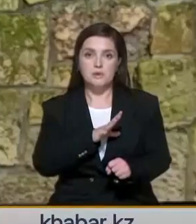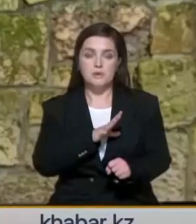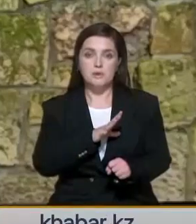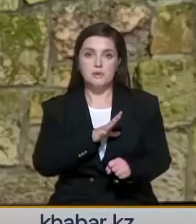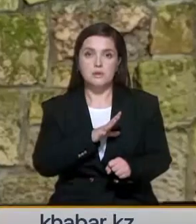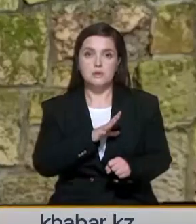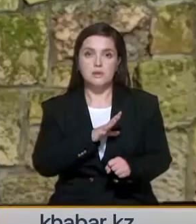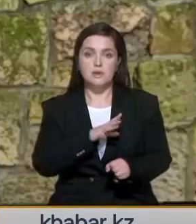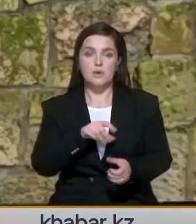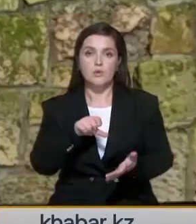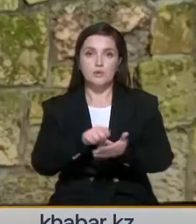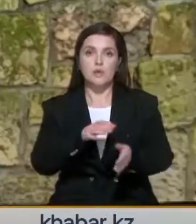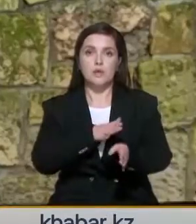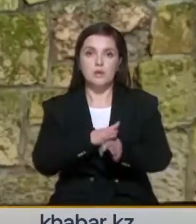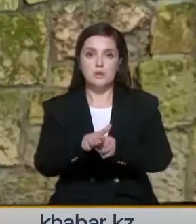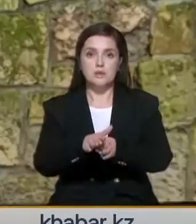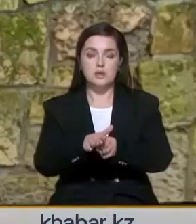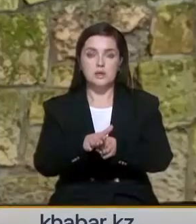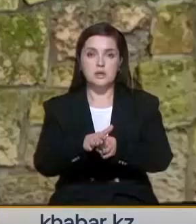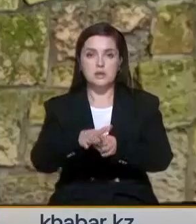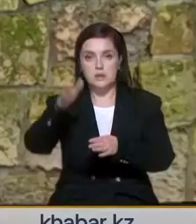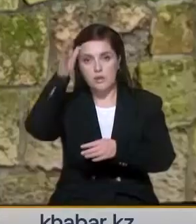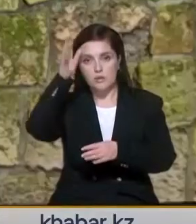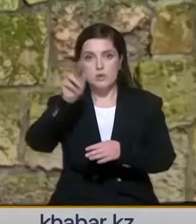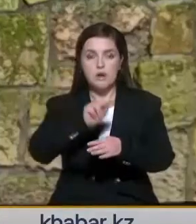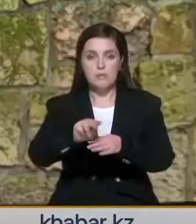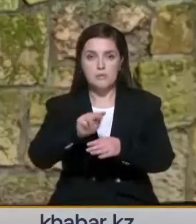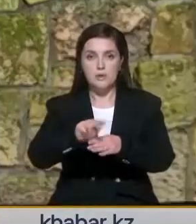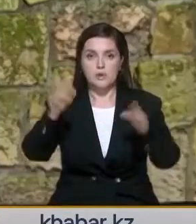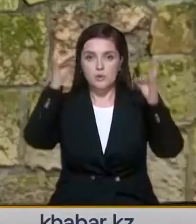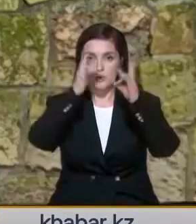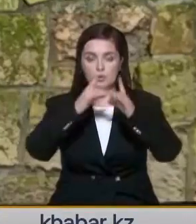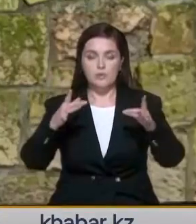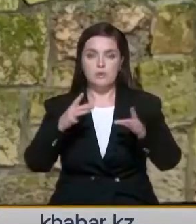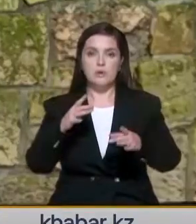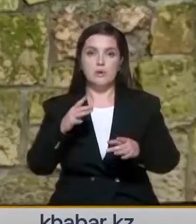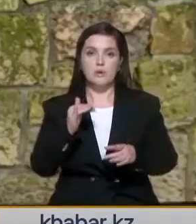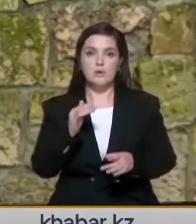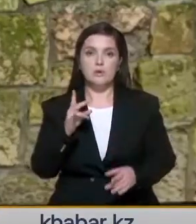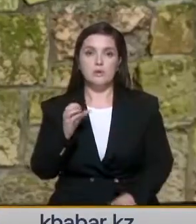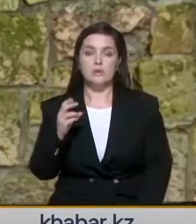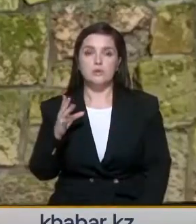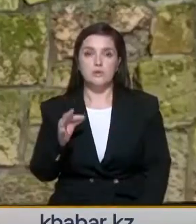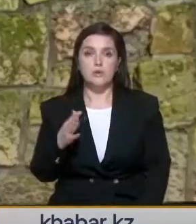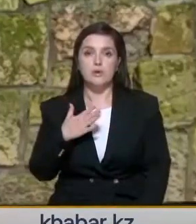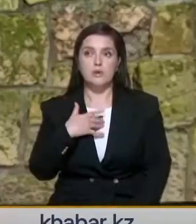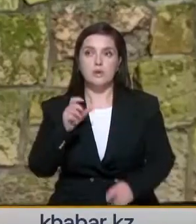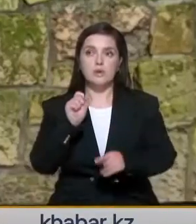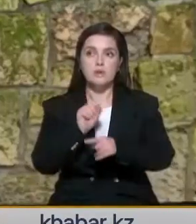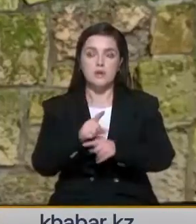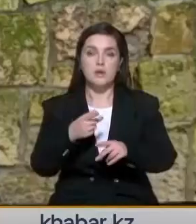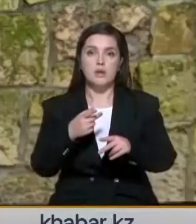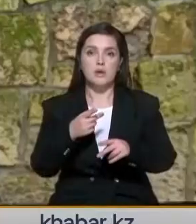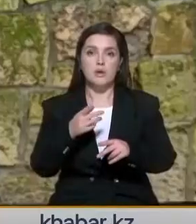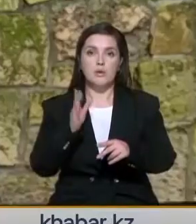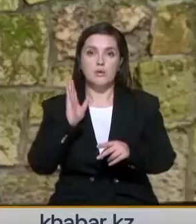быть вовлечены в реализацию научных, образовательных, культурных проектов ЮНЕСКО. То есть для нас основная задача это и